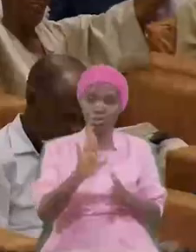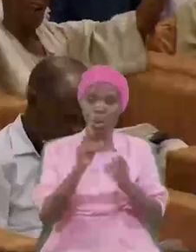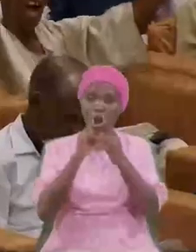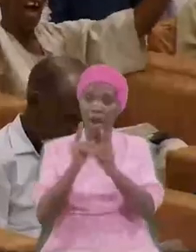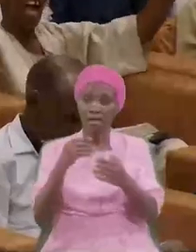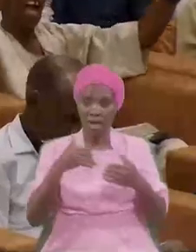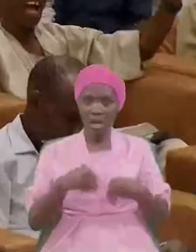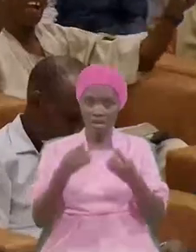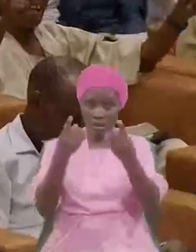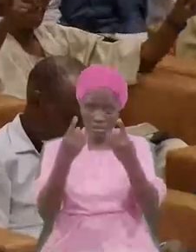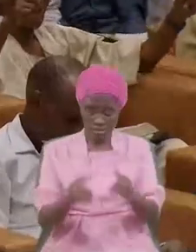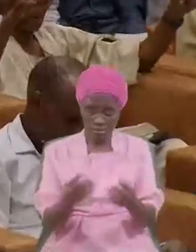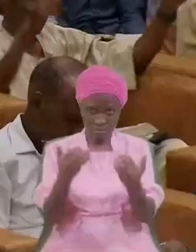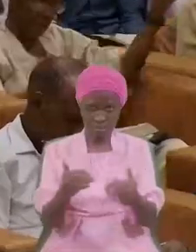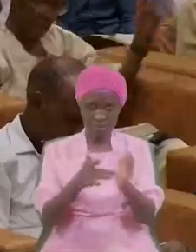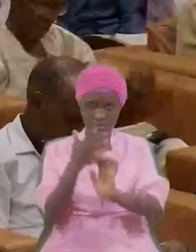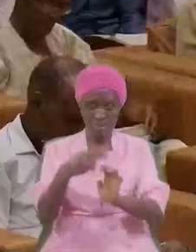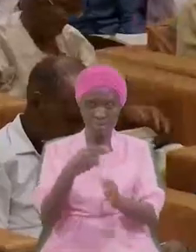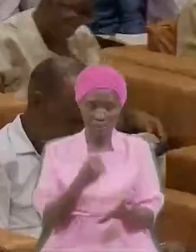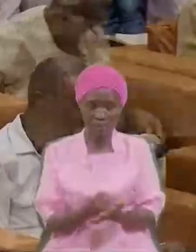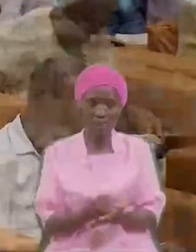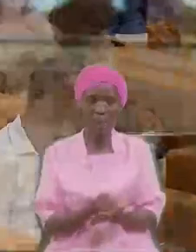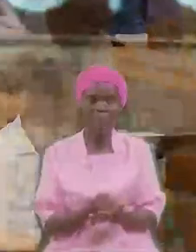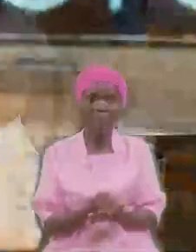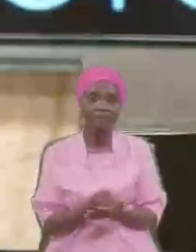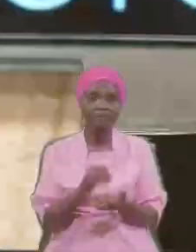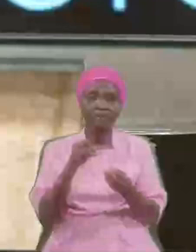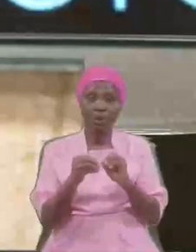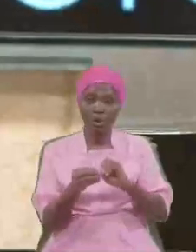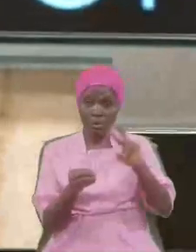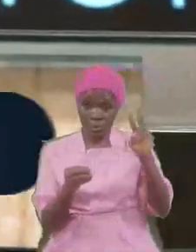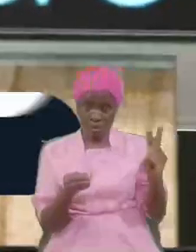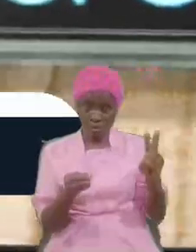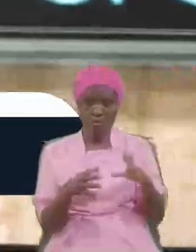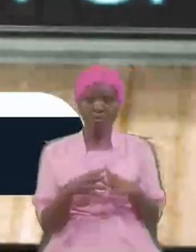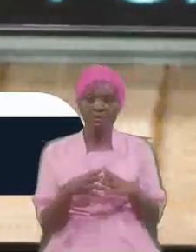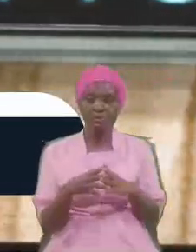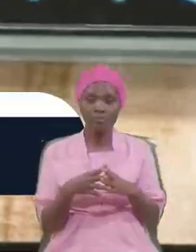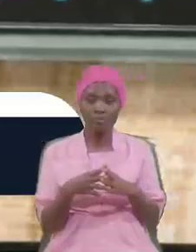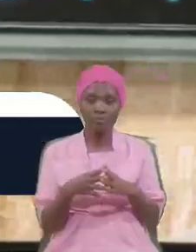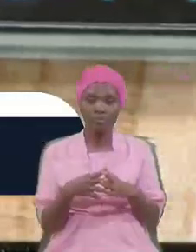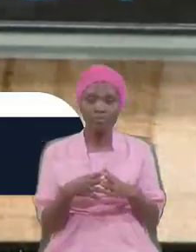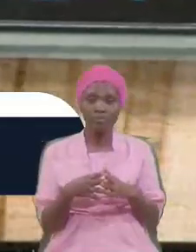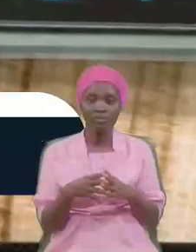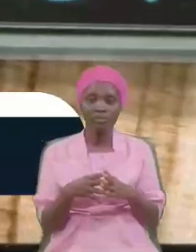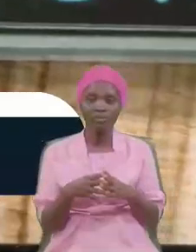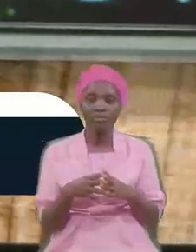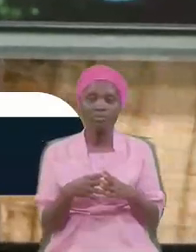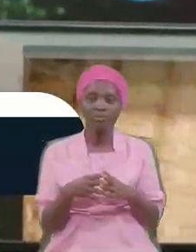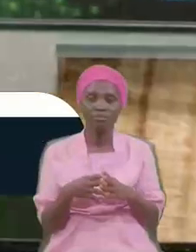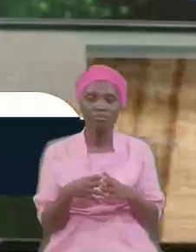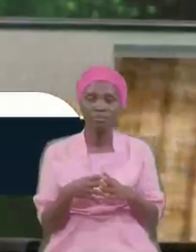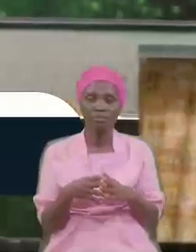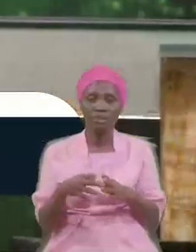arrivée. Allons au deuxième point. Deuxième point, nous allons voir les moyens